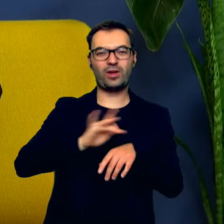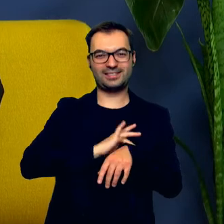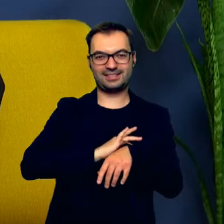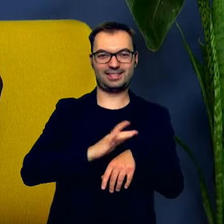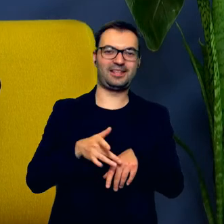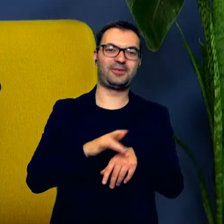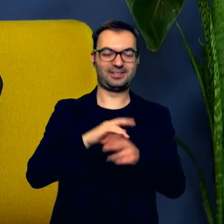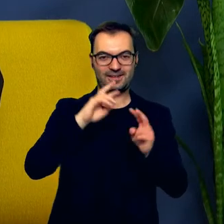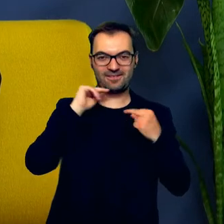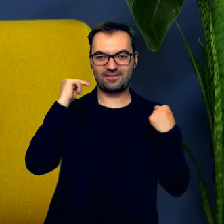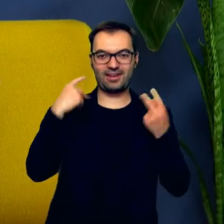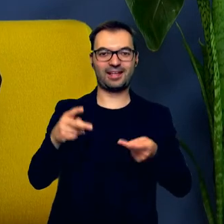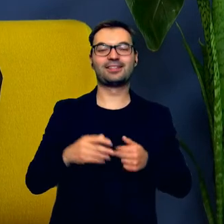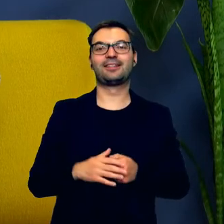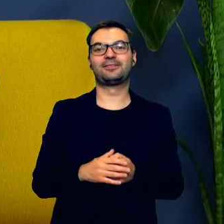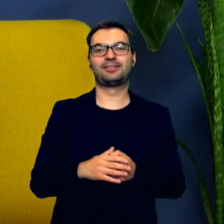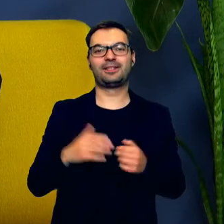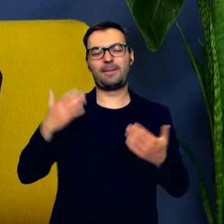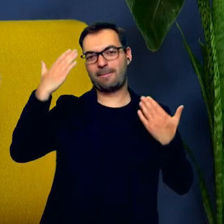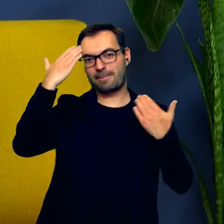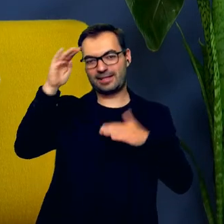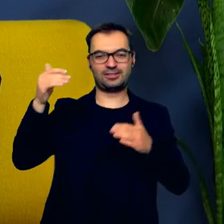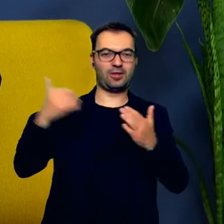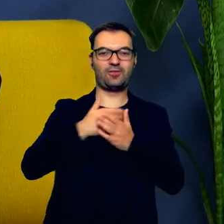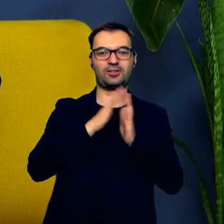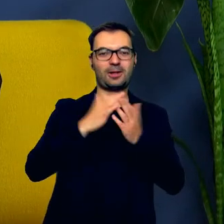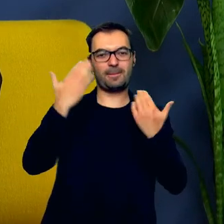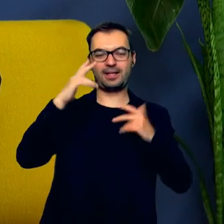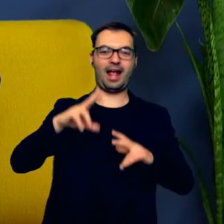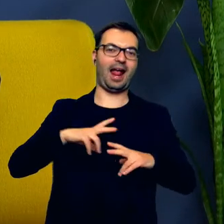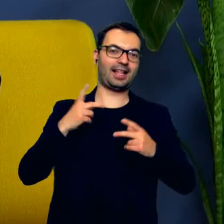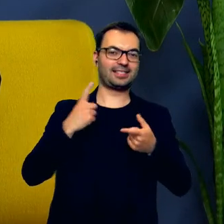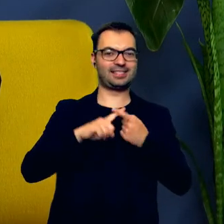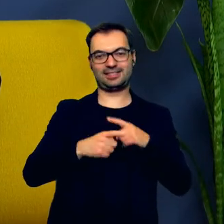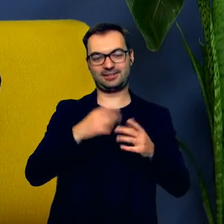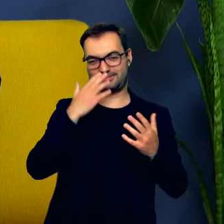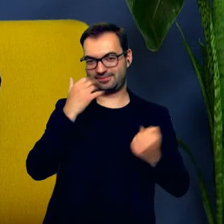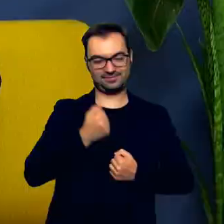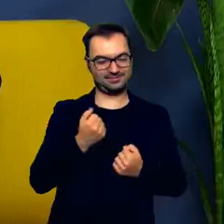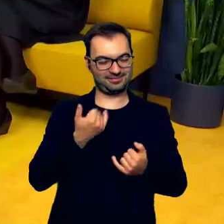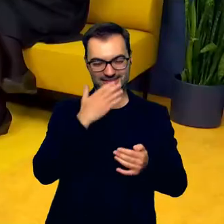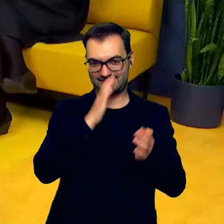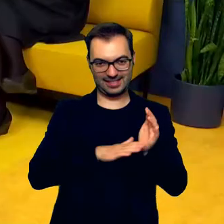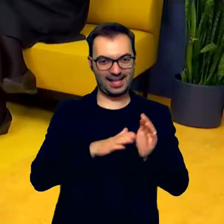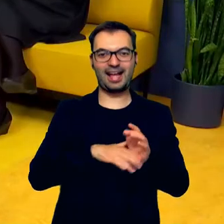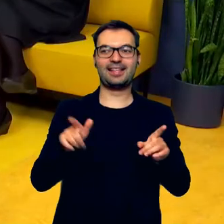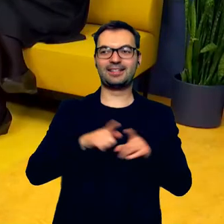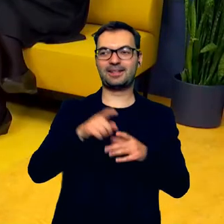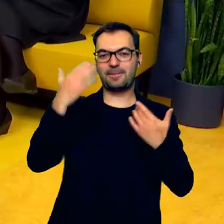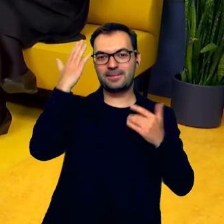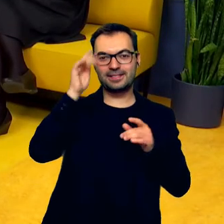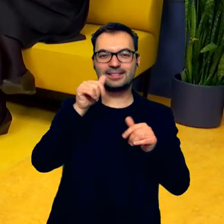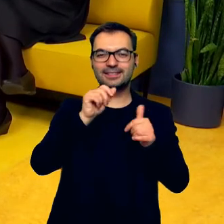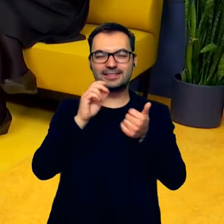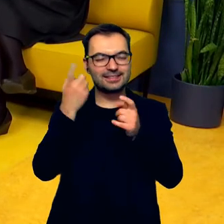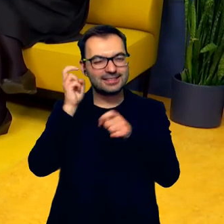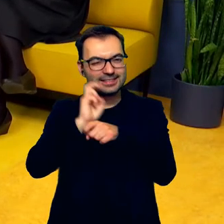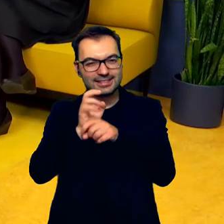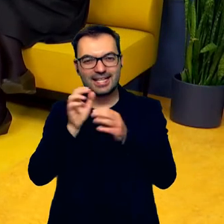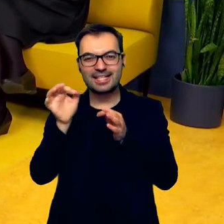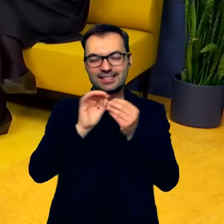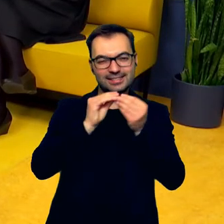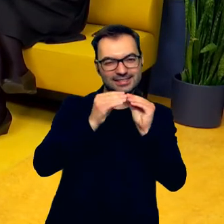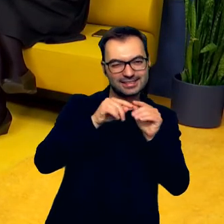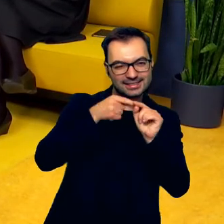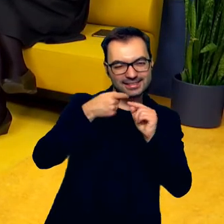powraca w nowej powieści absolutnego mistrza elegancji i stylu, co widać, ale również mistrza misternie tkanych historii,